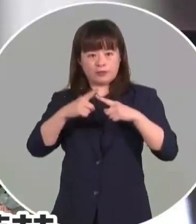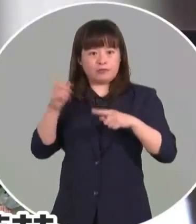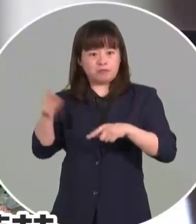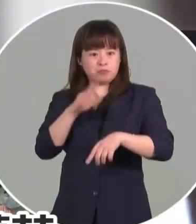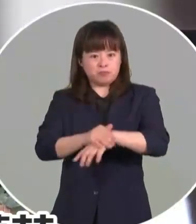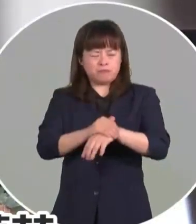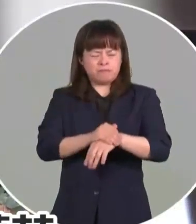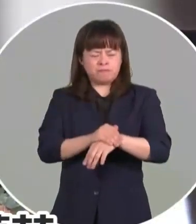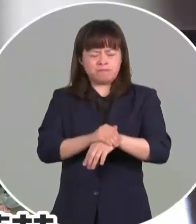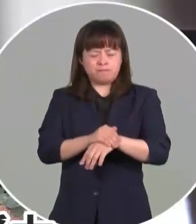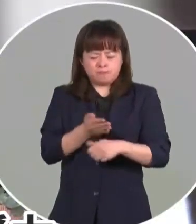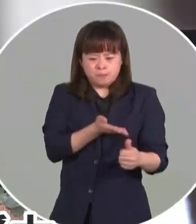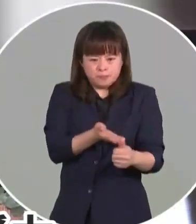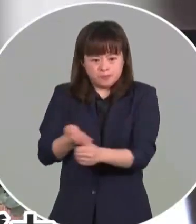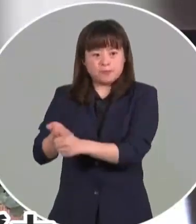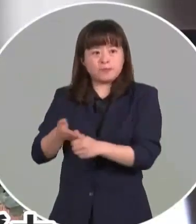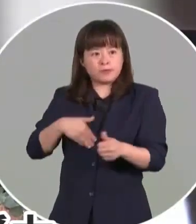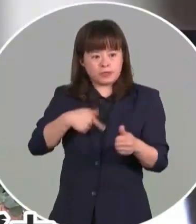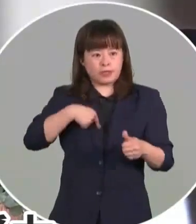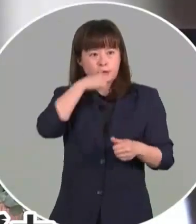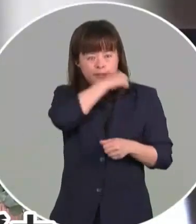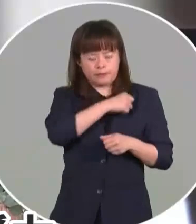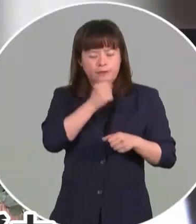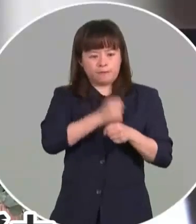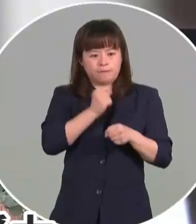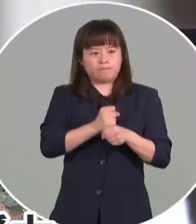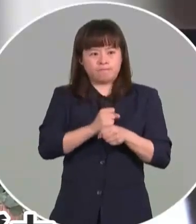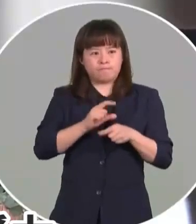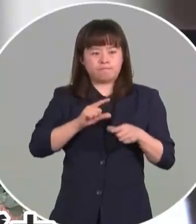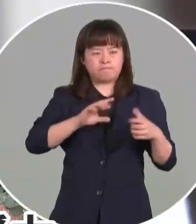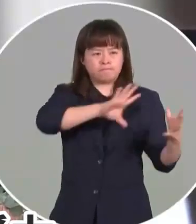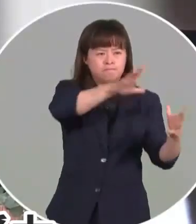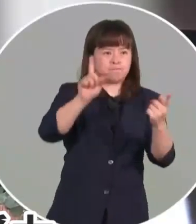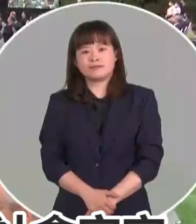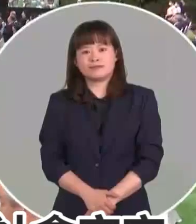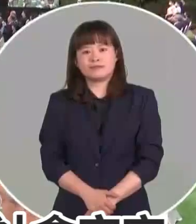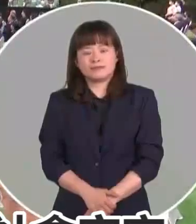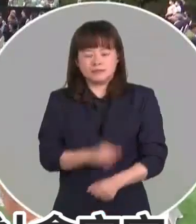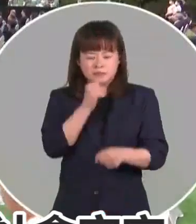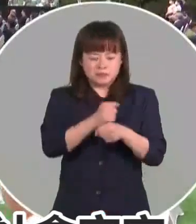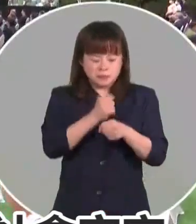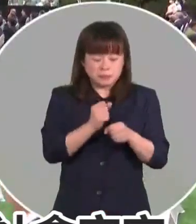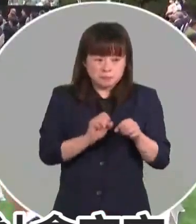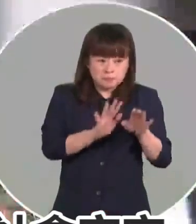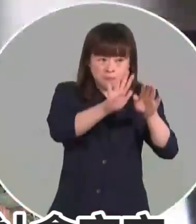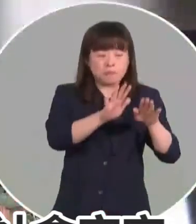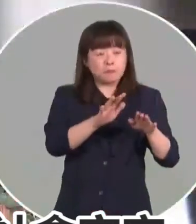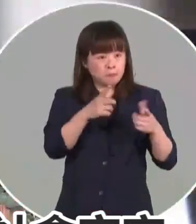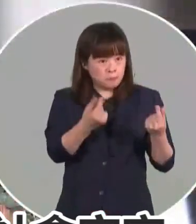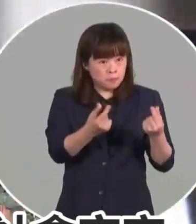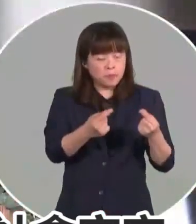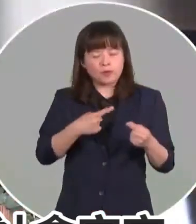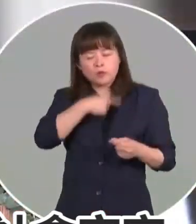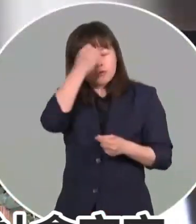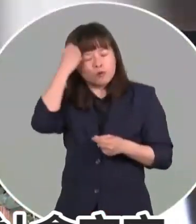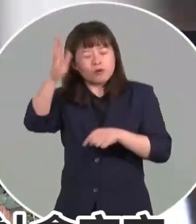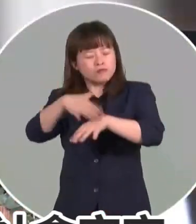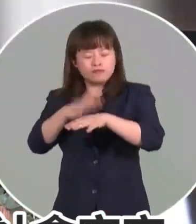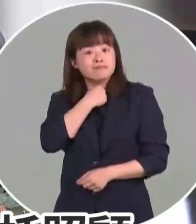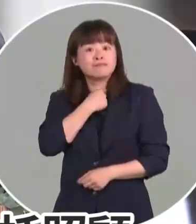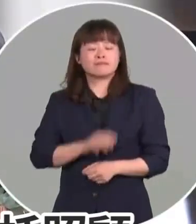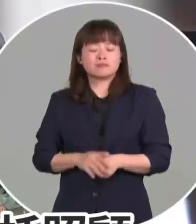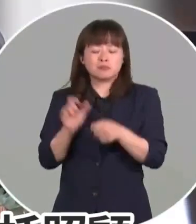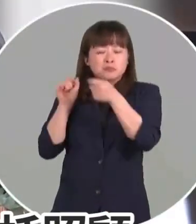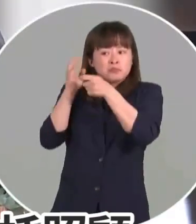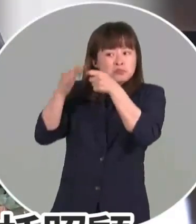才和精英，让产业有更强的国际竞争力。产业发展的同时，我们不会忘记社会